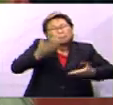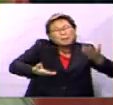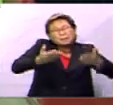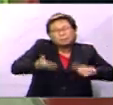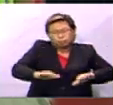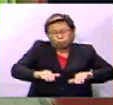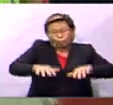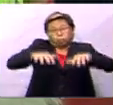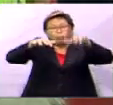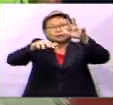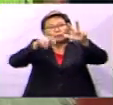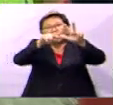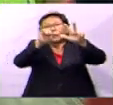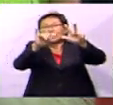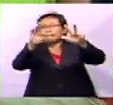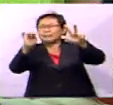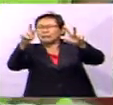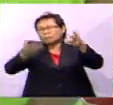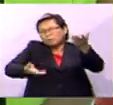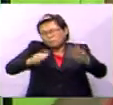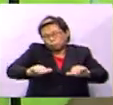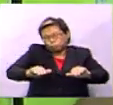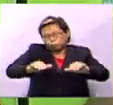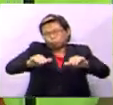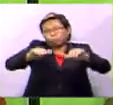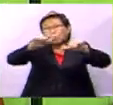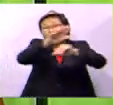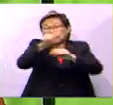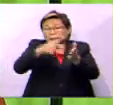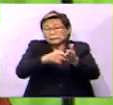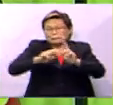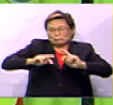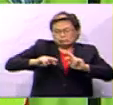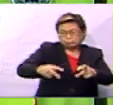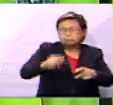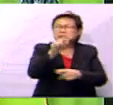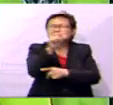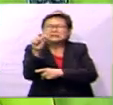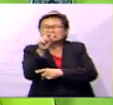3.6 meter akan dijangka naik dan ini mendatangkan sedikit